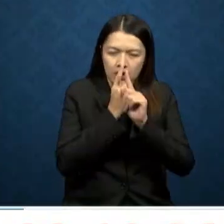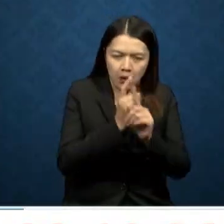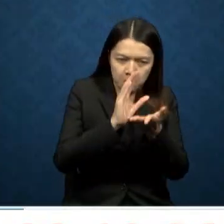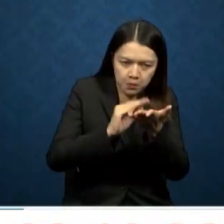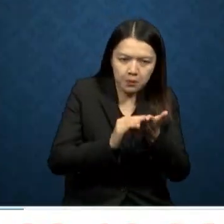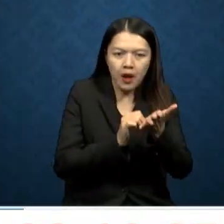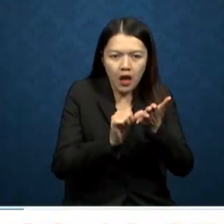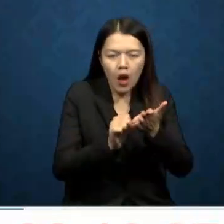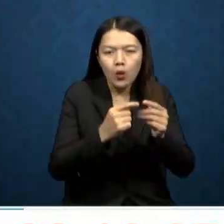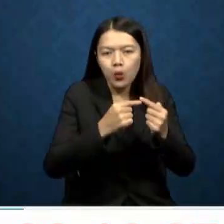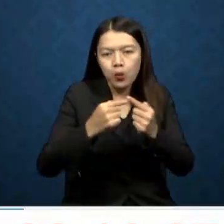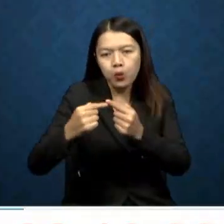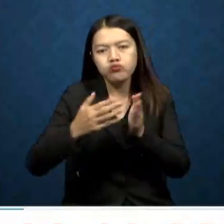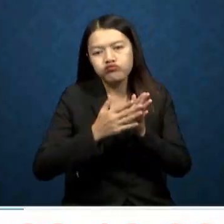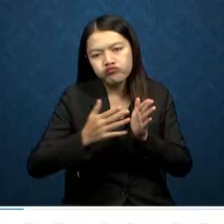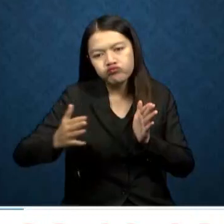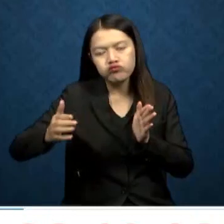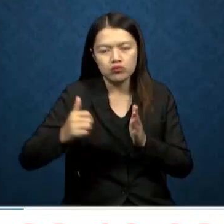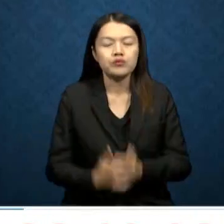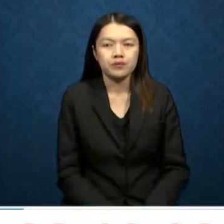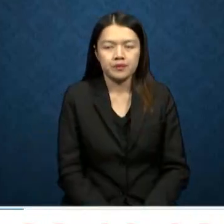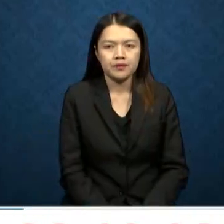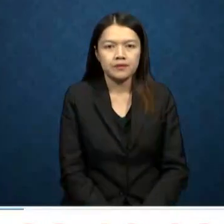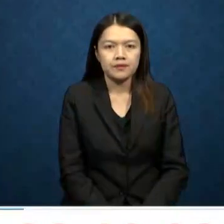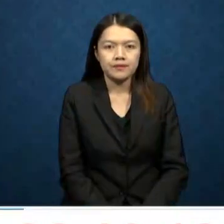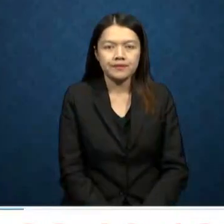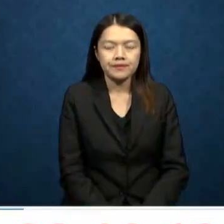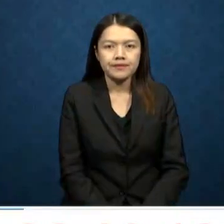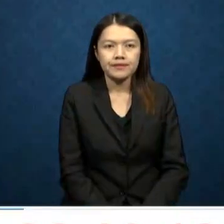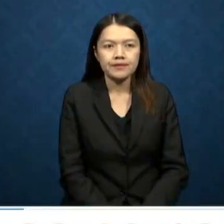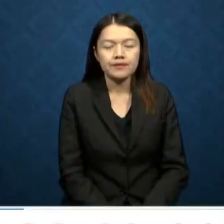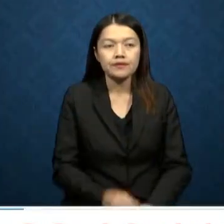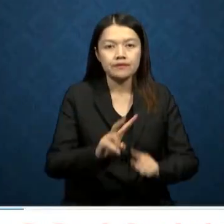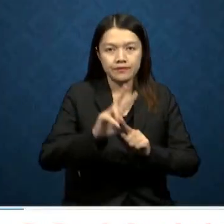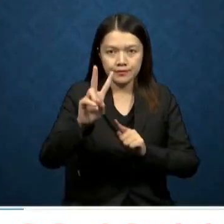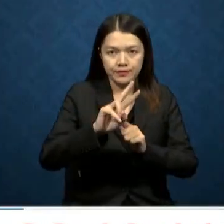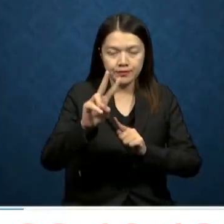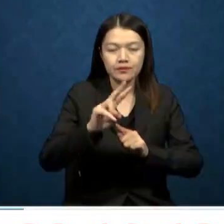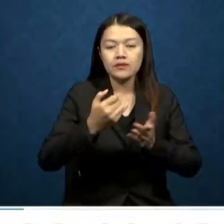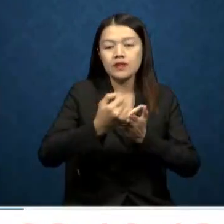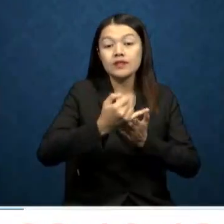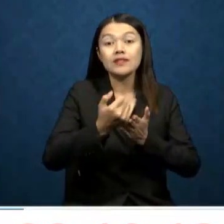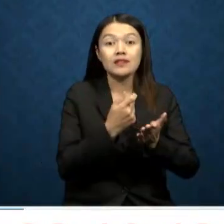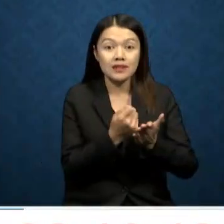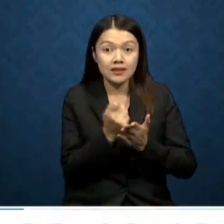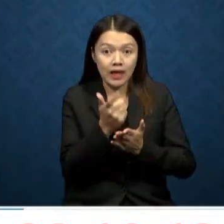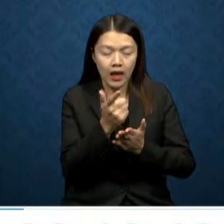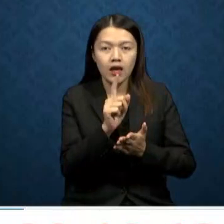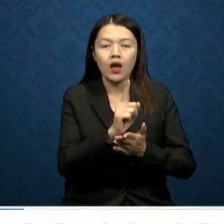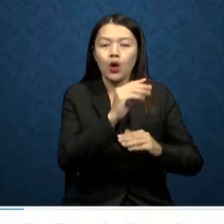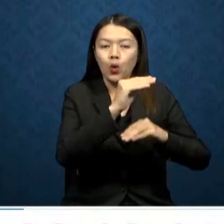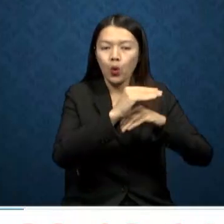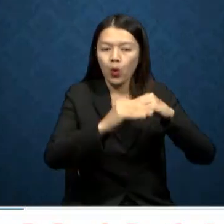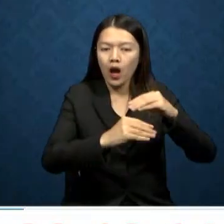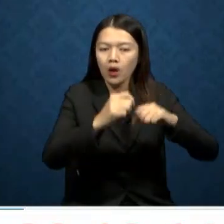แก้ปัญหาดังกล่าวอย่างต่อเนื่องข้อ 2การจัดซื้อจัดจ้างโครง